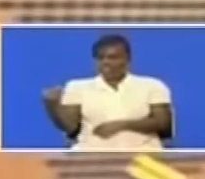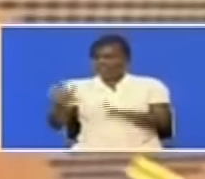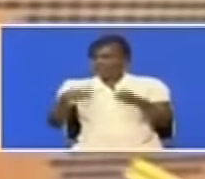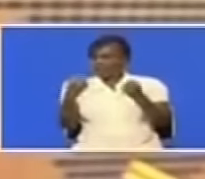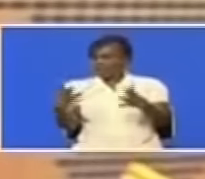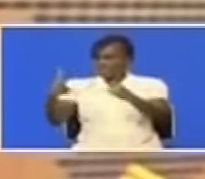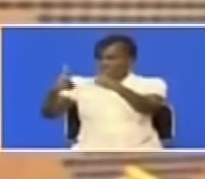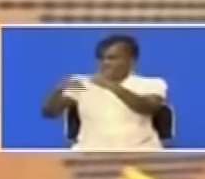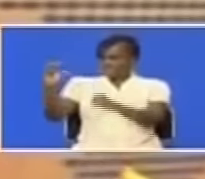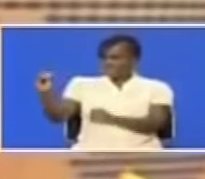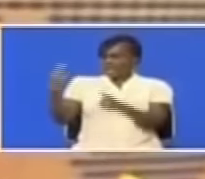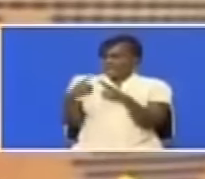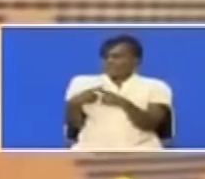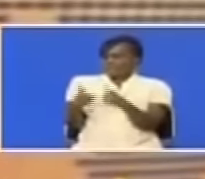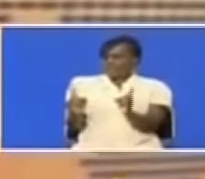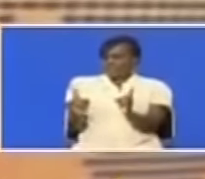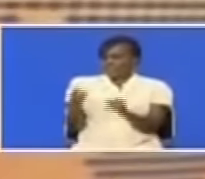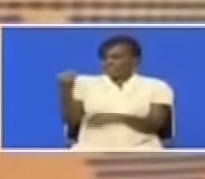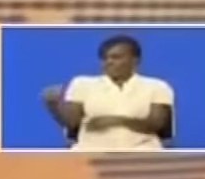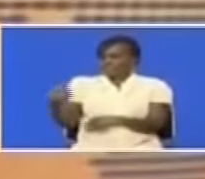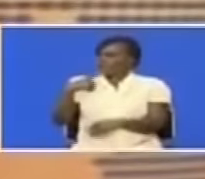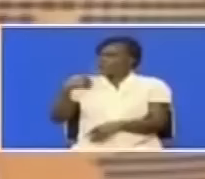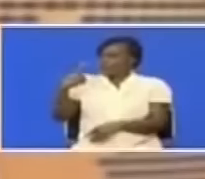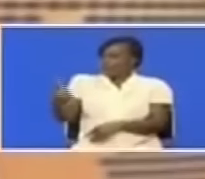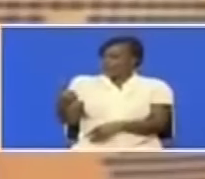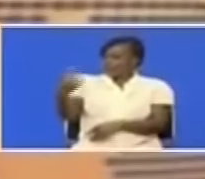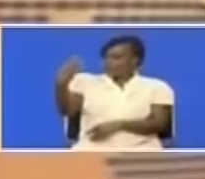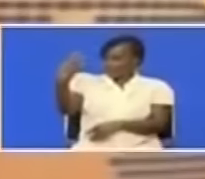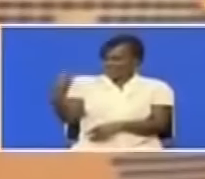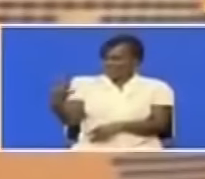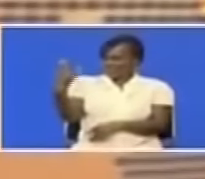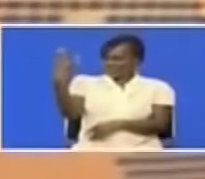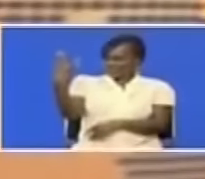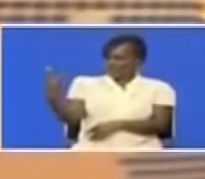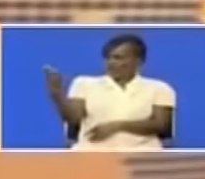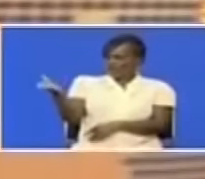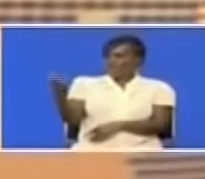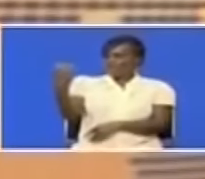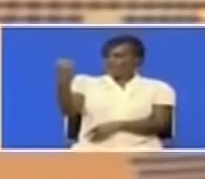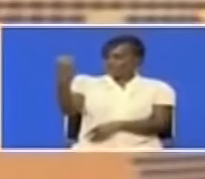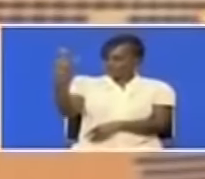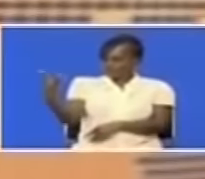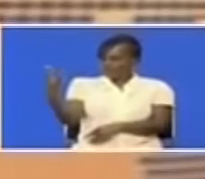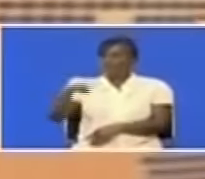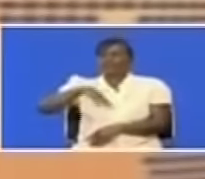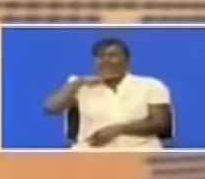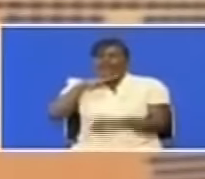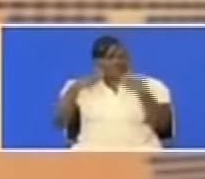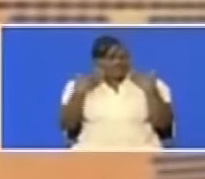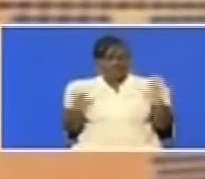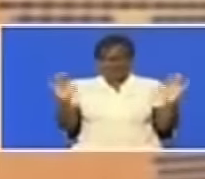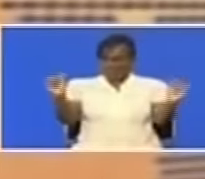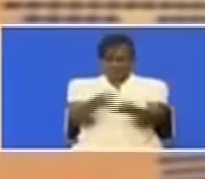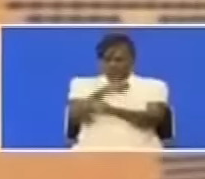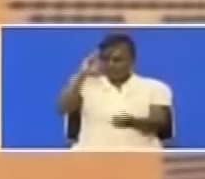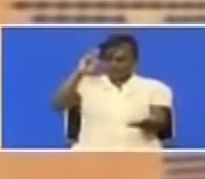wanafunzi 60, lakini lilikuwa na wanafunzi 134 usiku huo. 58 waliteketea kiasi cha